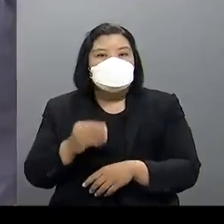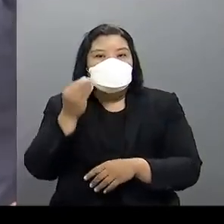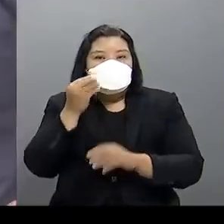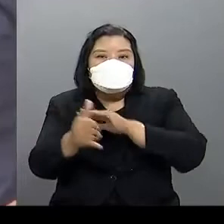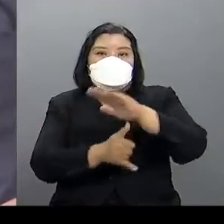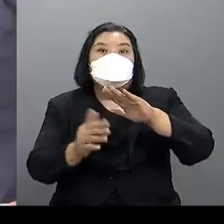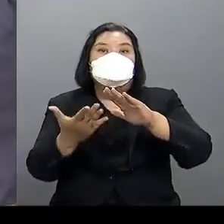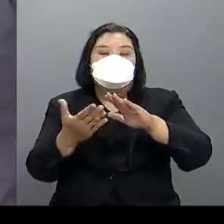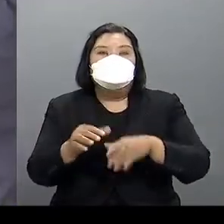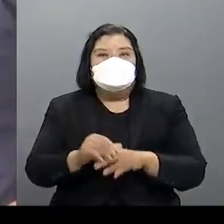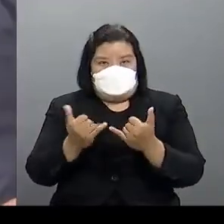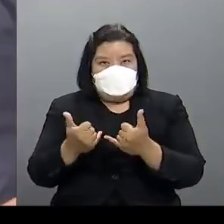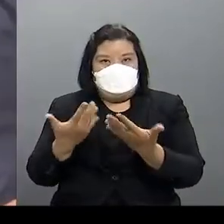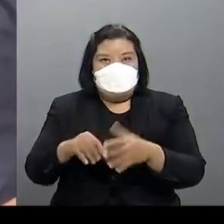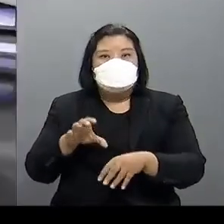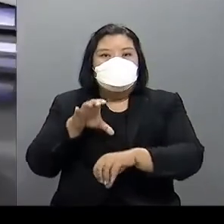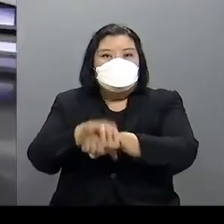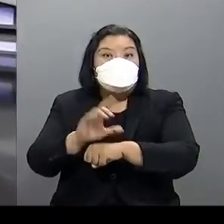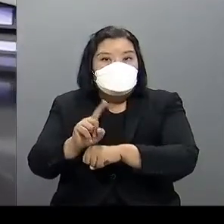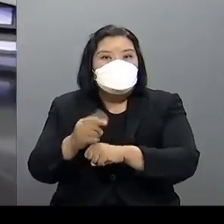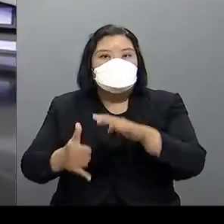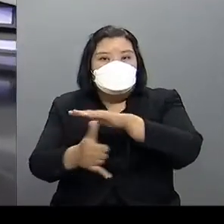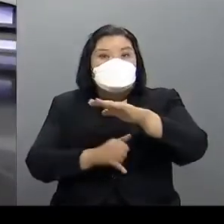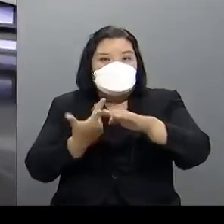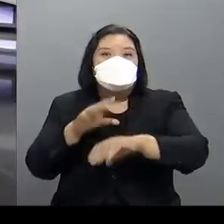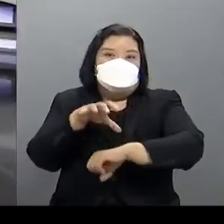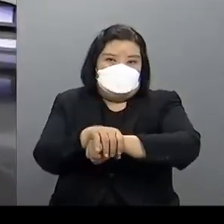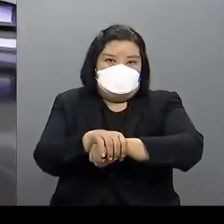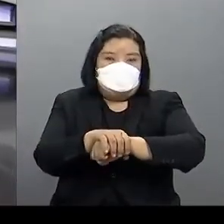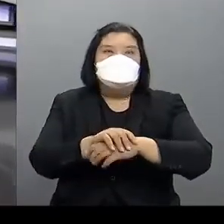คดีกับกลุ่มนี้แล้วครับคุณพึ่งนภาคุณศิริมาครับ ขอบคุณคุณวสันต์ค่ะ